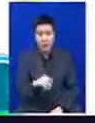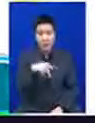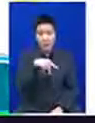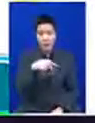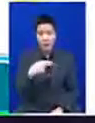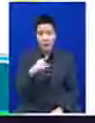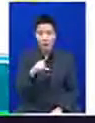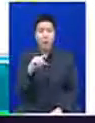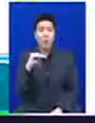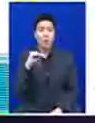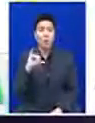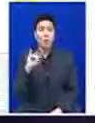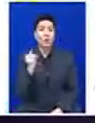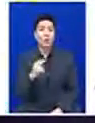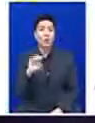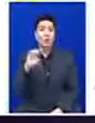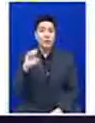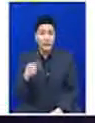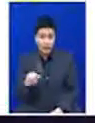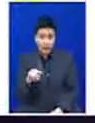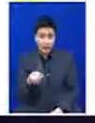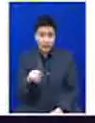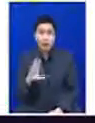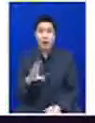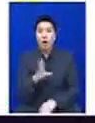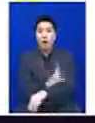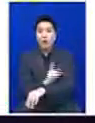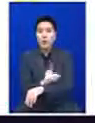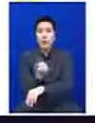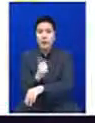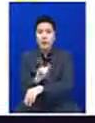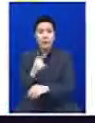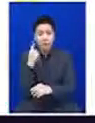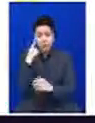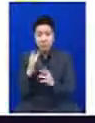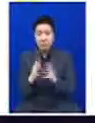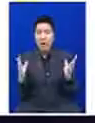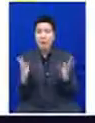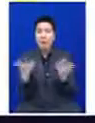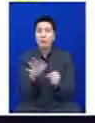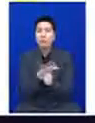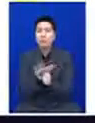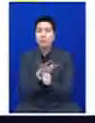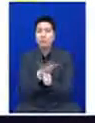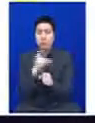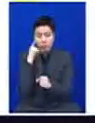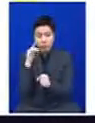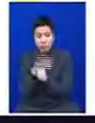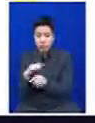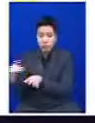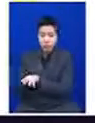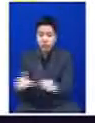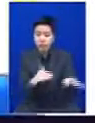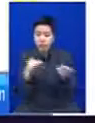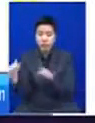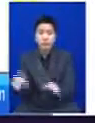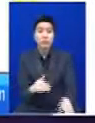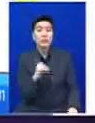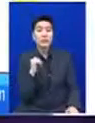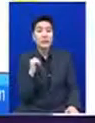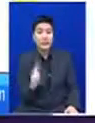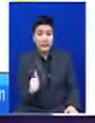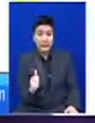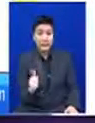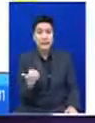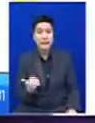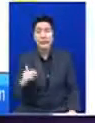อยจังหวัดพระนครศรีอยุธยานั้นนะคะก็ยังไม่มีปริมาณมากนะคะแต่ว่าก็ยังสามารถคล่องตัวได้ดีค่ะซึ่งท